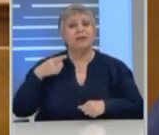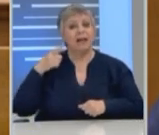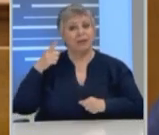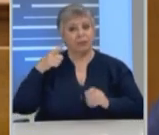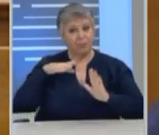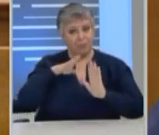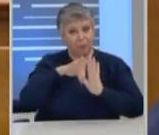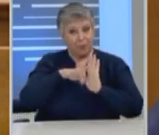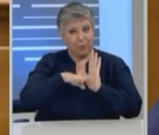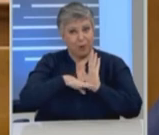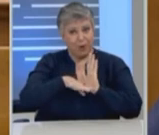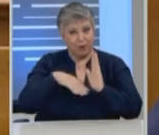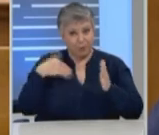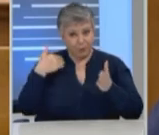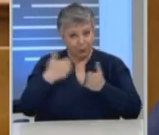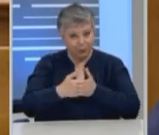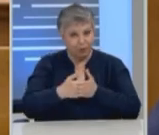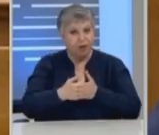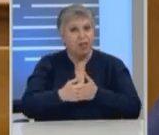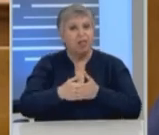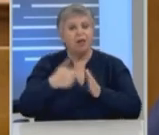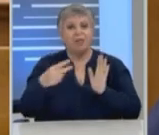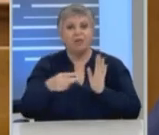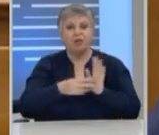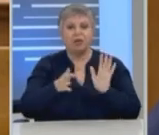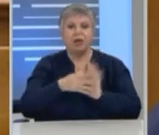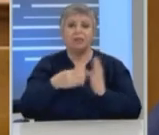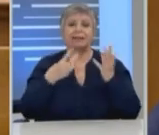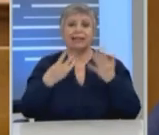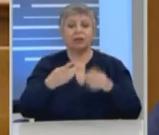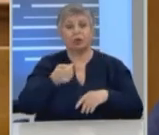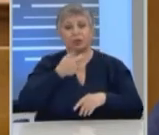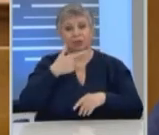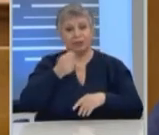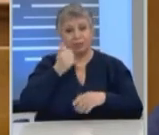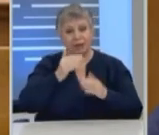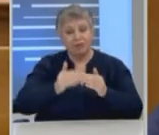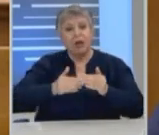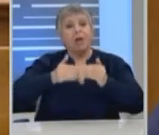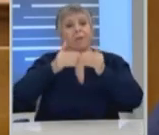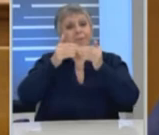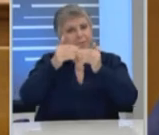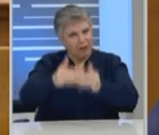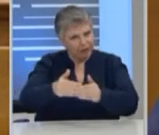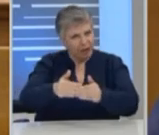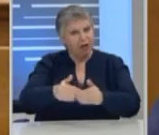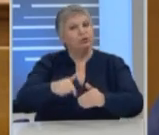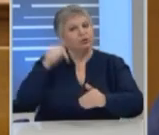το Σεπτέμβριο του 2018, ουσιαστικά μέτρα για το χρέος, μέτρα για το χρέος που θα μας οδηγήσουν σε οριστική έξοδο από την κρίση.